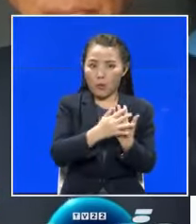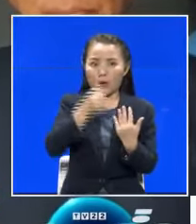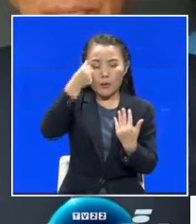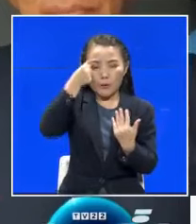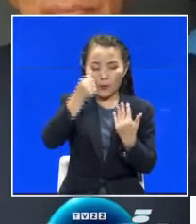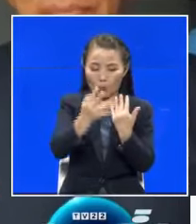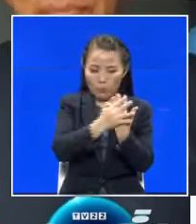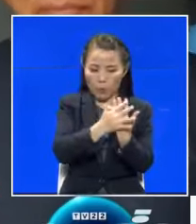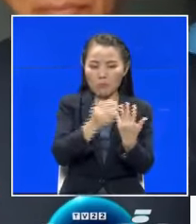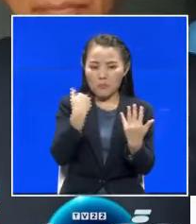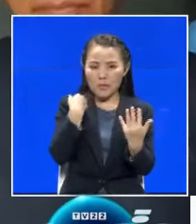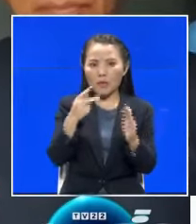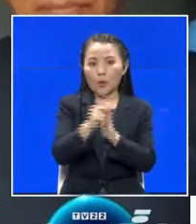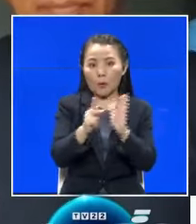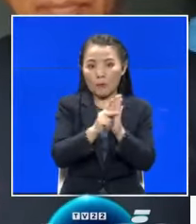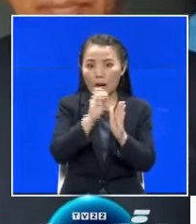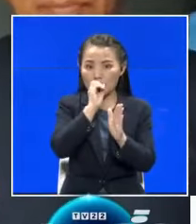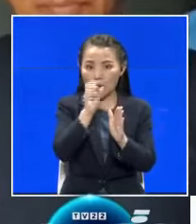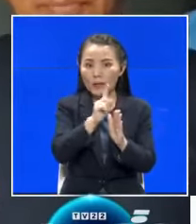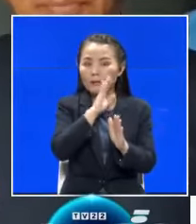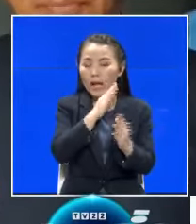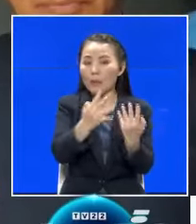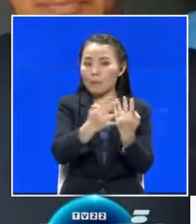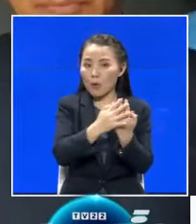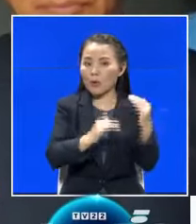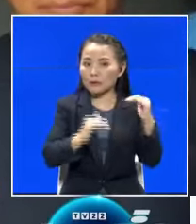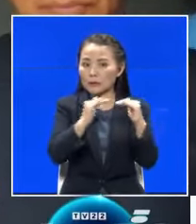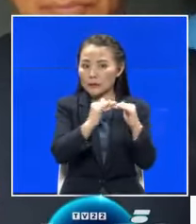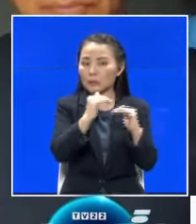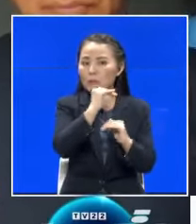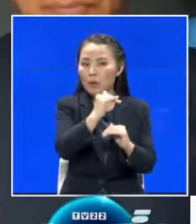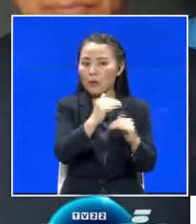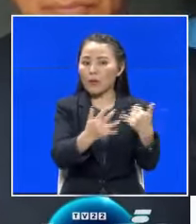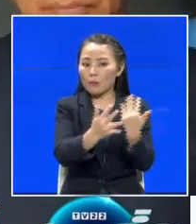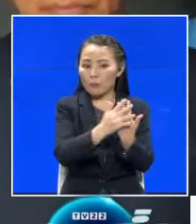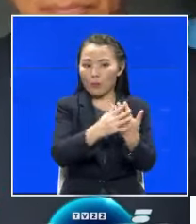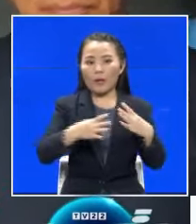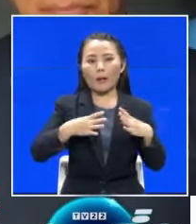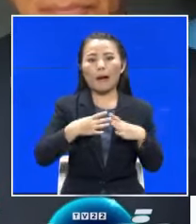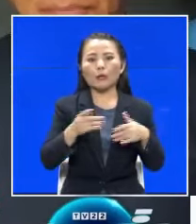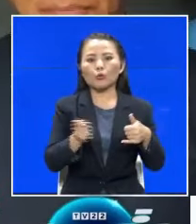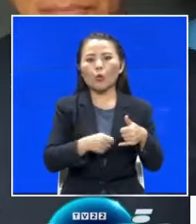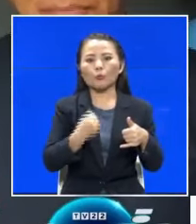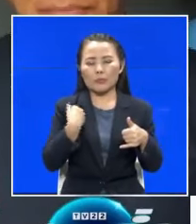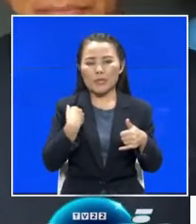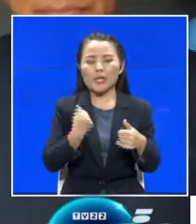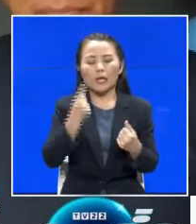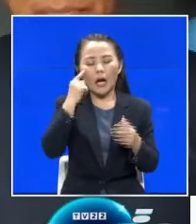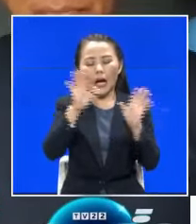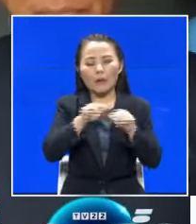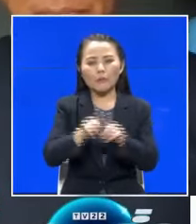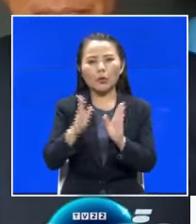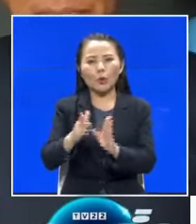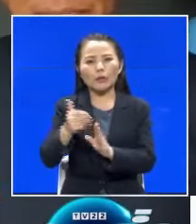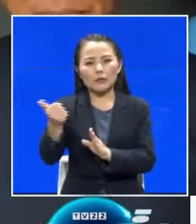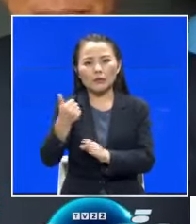หนึ่งกฎหมายก็ได้ให้ไว้ว่าเมื่อถูกจำกัดสิทธิ์มาในระยะหนึ่งจะได้รับการพักโทษเช่นเดียวกันกับนักโทษทั่วไปค่ะ